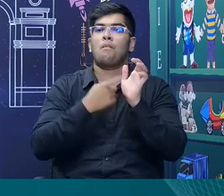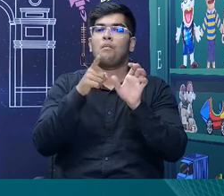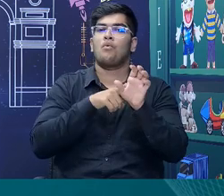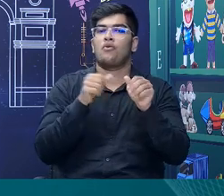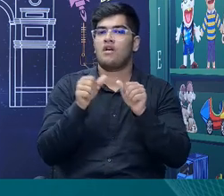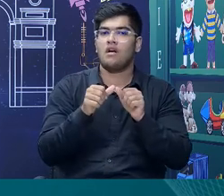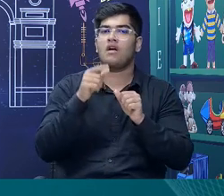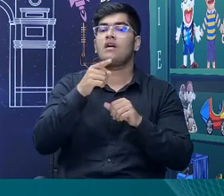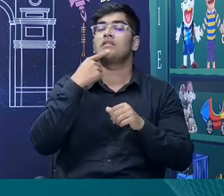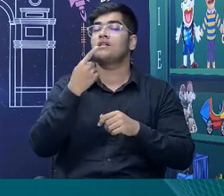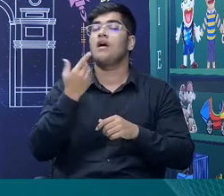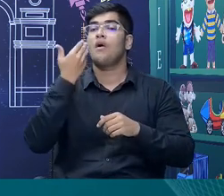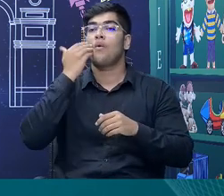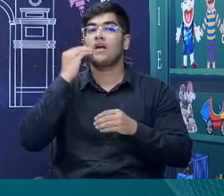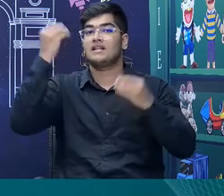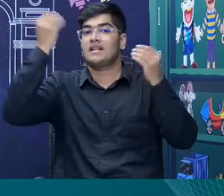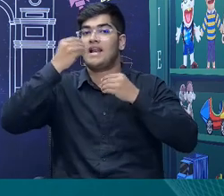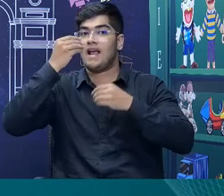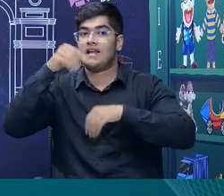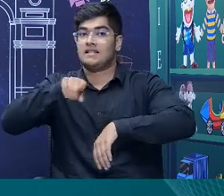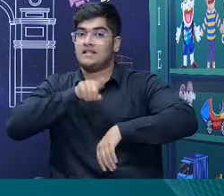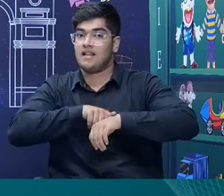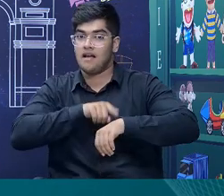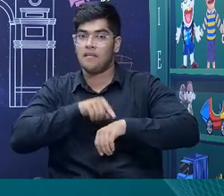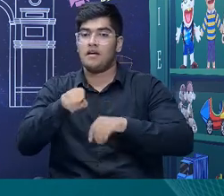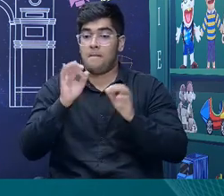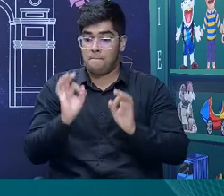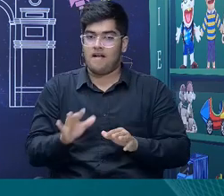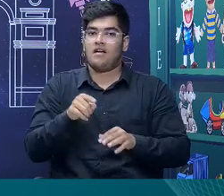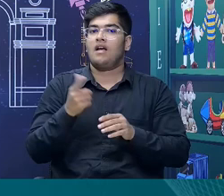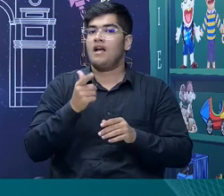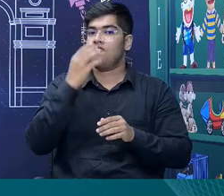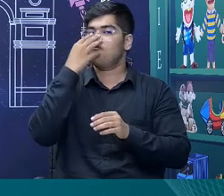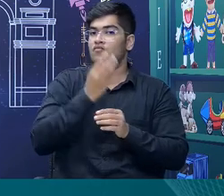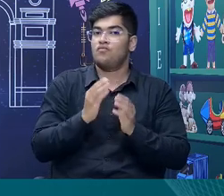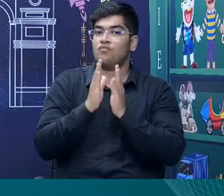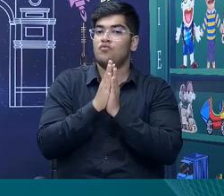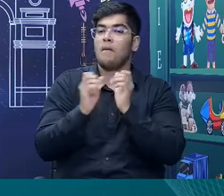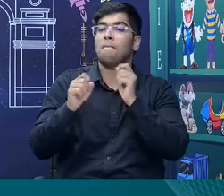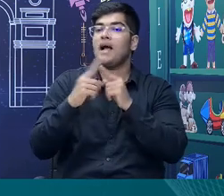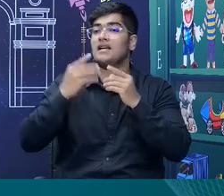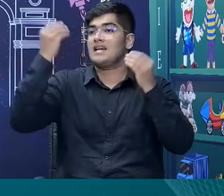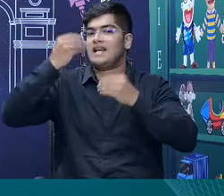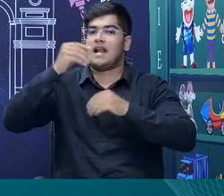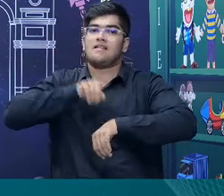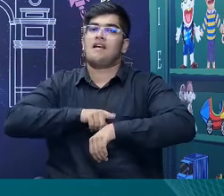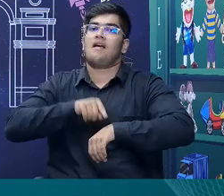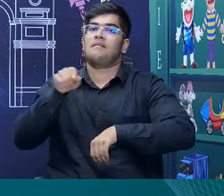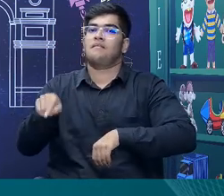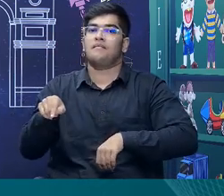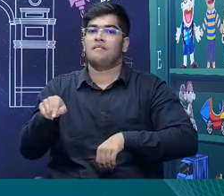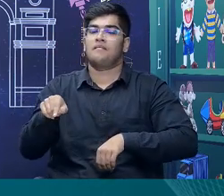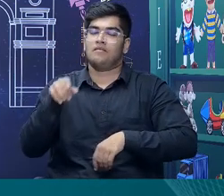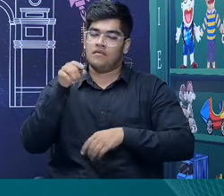कब आता है कब नाच है जब मानसून का सीजन होता है यानी की जो अभी चल रहा है तो यही कहते हैं की गणपति